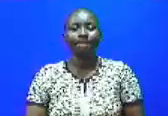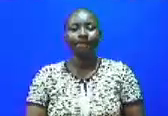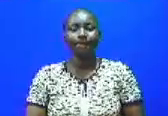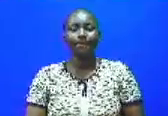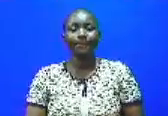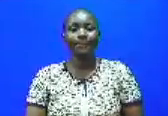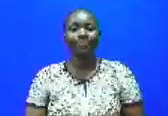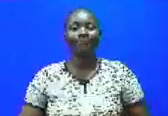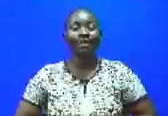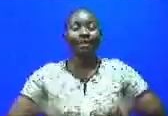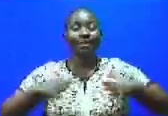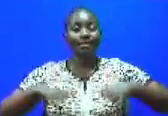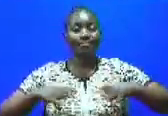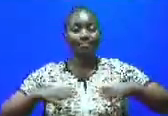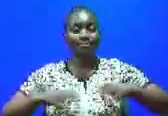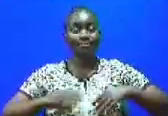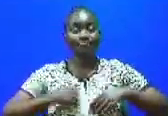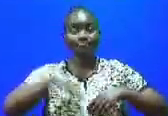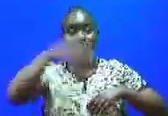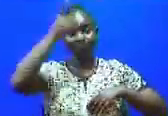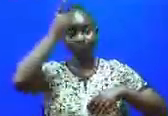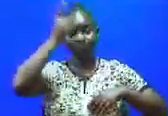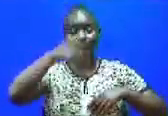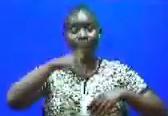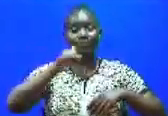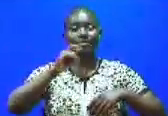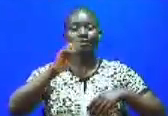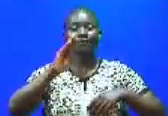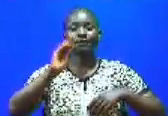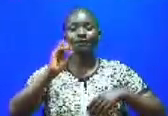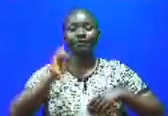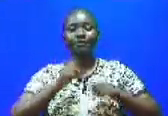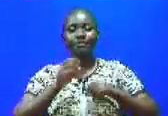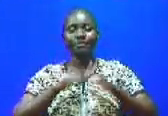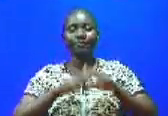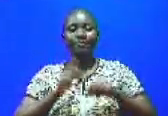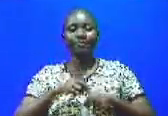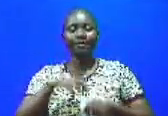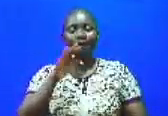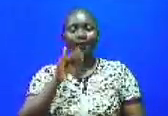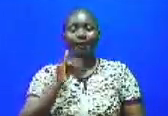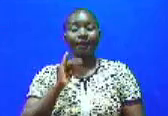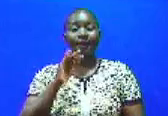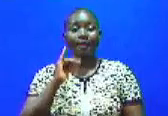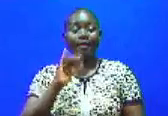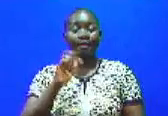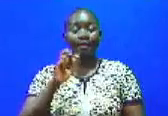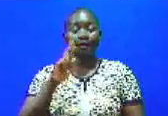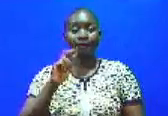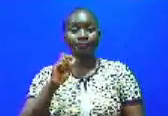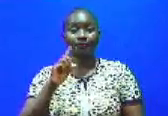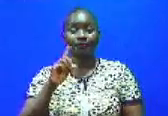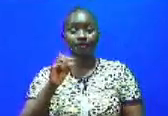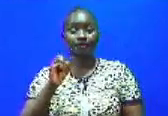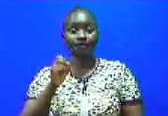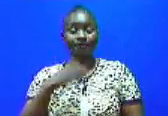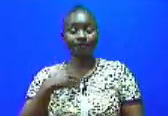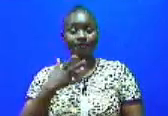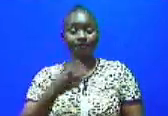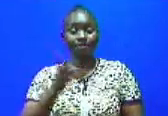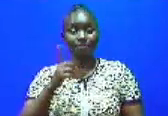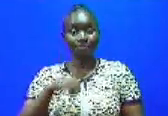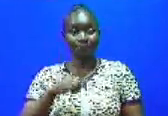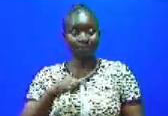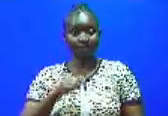Haba menyebe kenyoro ya itubo kego toke me sublocation ya iranda yugo toke meye wadi ya nyakoe. Nigo bono beso kili tukuli ya lero